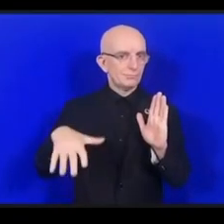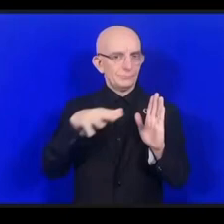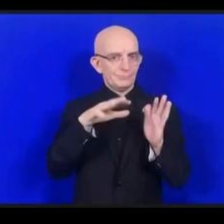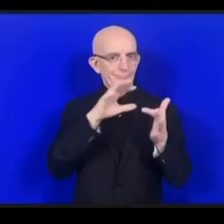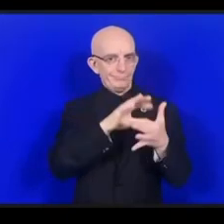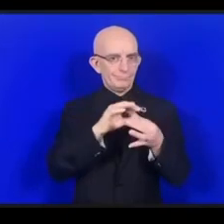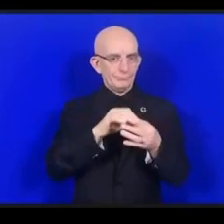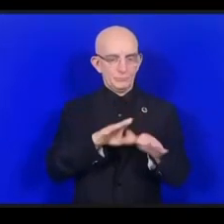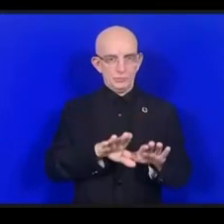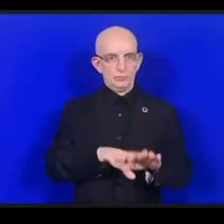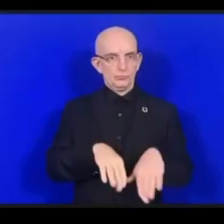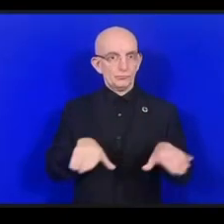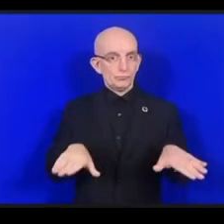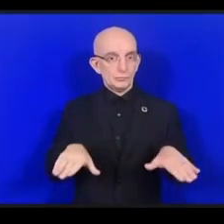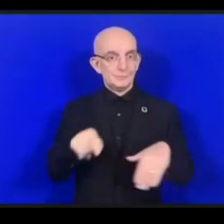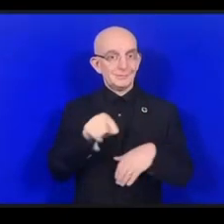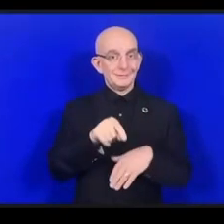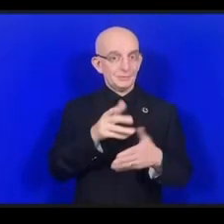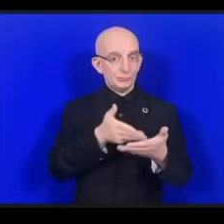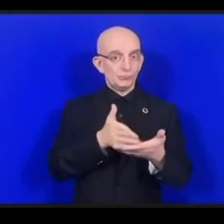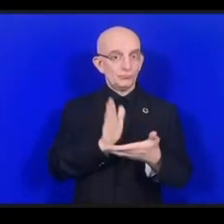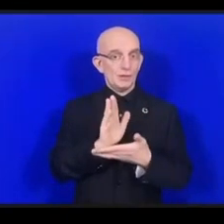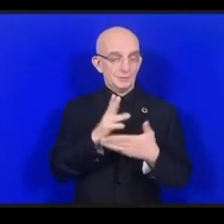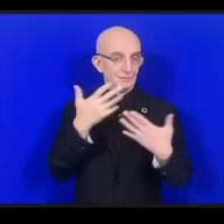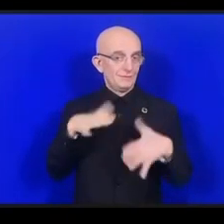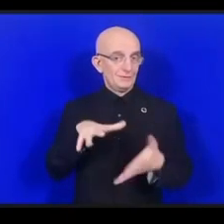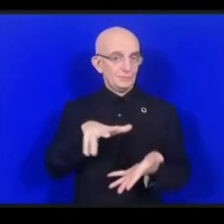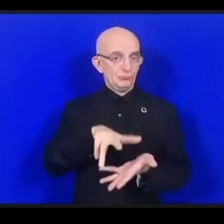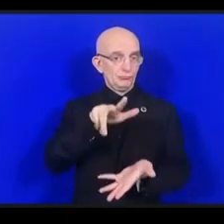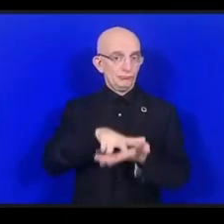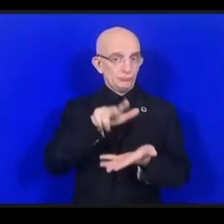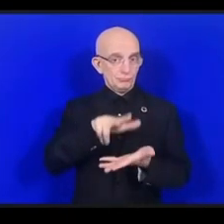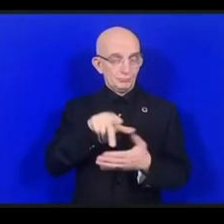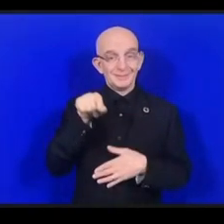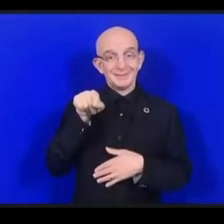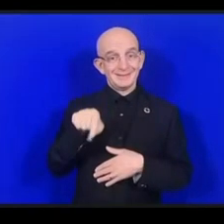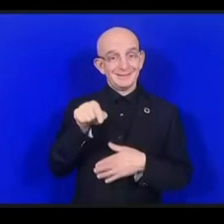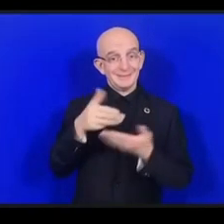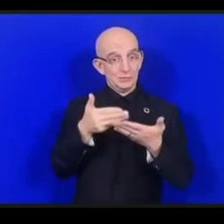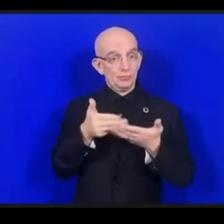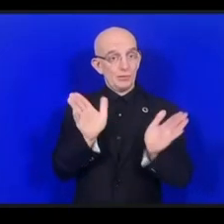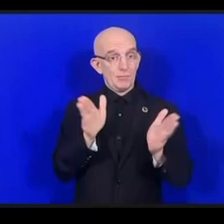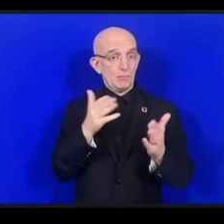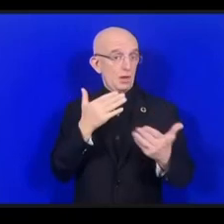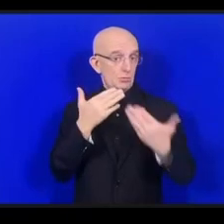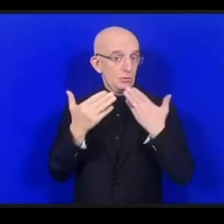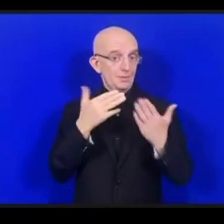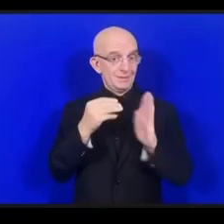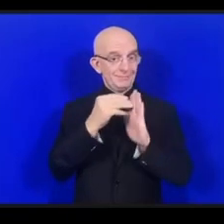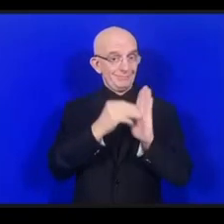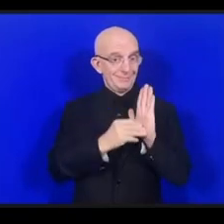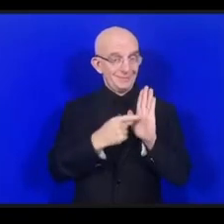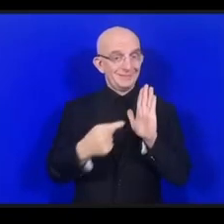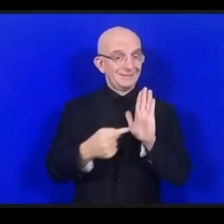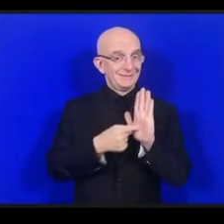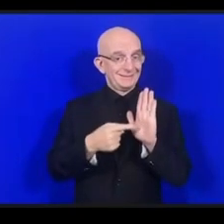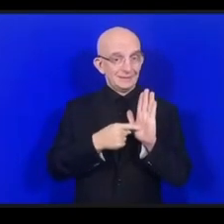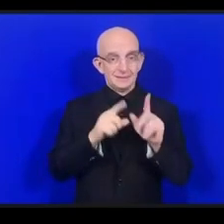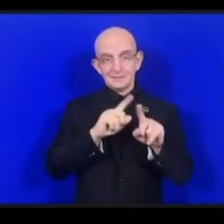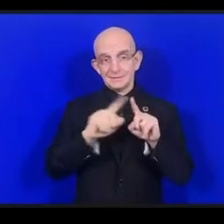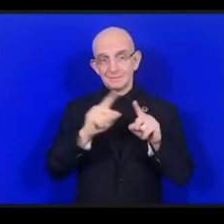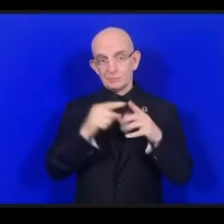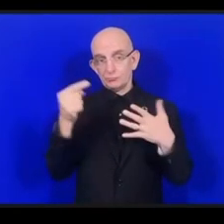有一个总评的文件，叫做总体意见的文件，其中有一条呢，就是对